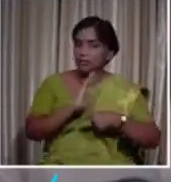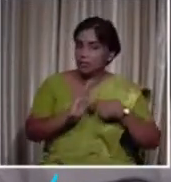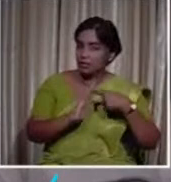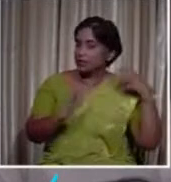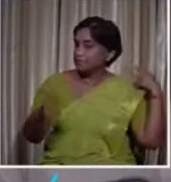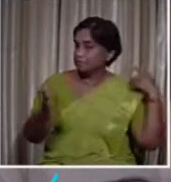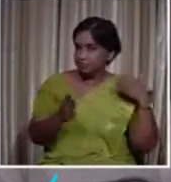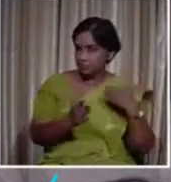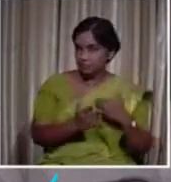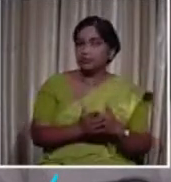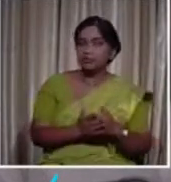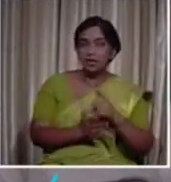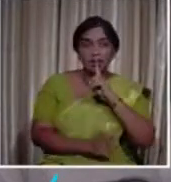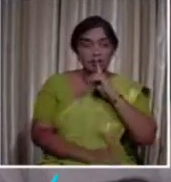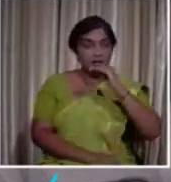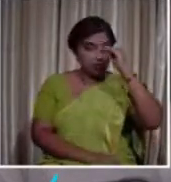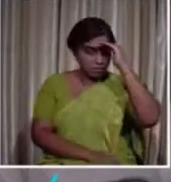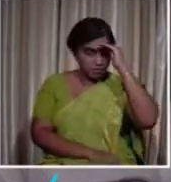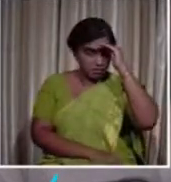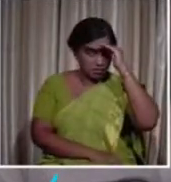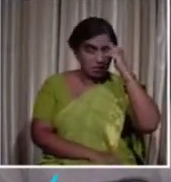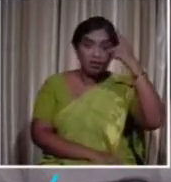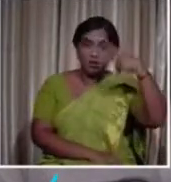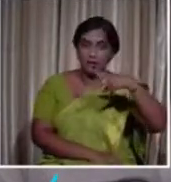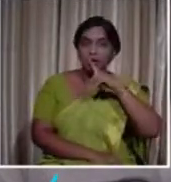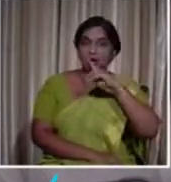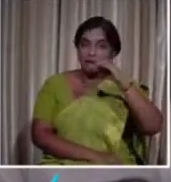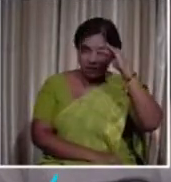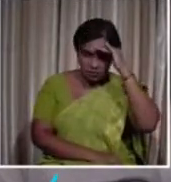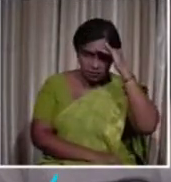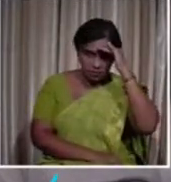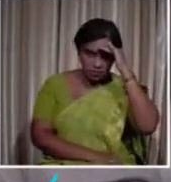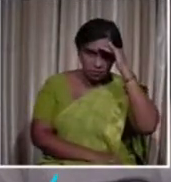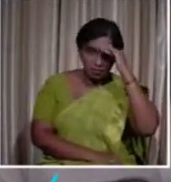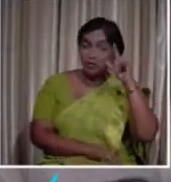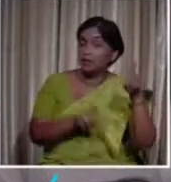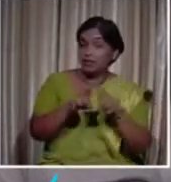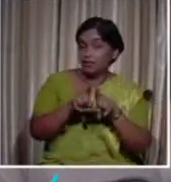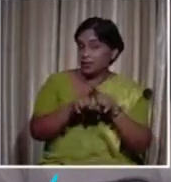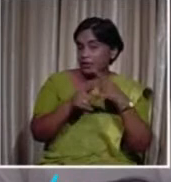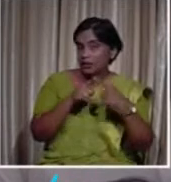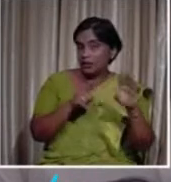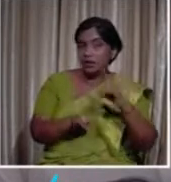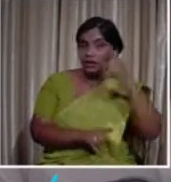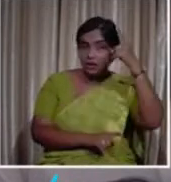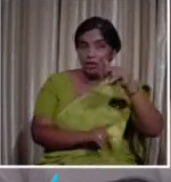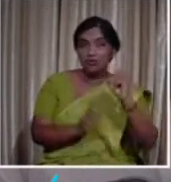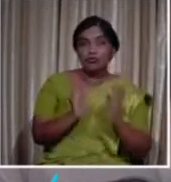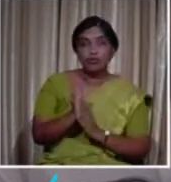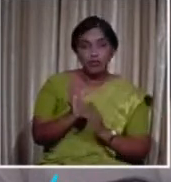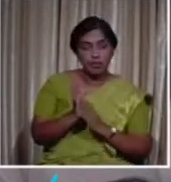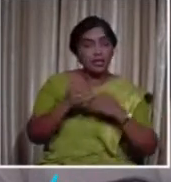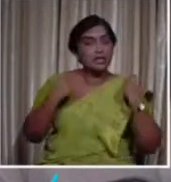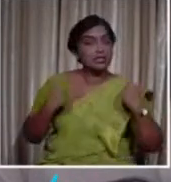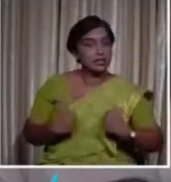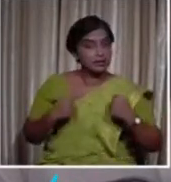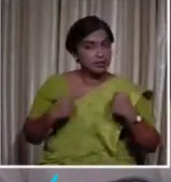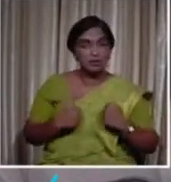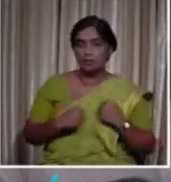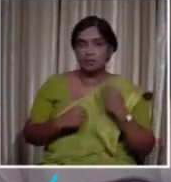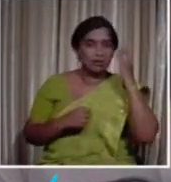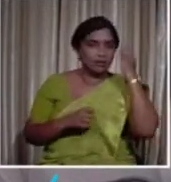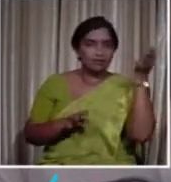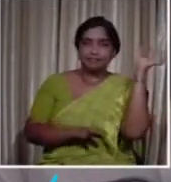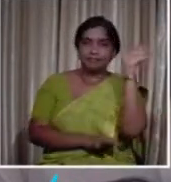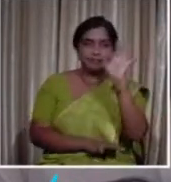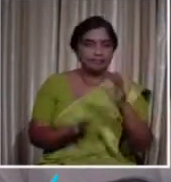इतिहासये कथानायक नियोज्य कथानायक विताराक ने वही नियोज्य कारक सभा वे सभापति तानतुरुगटवत